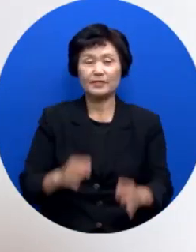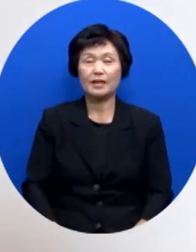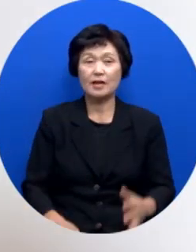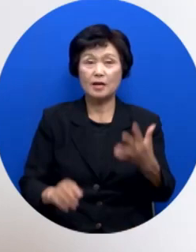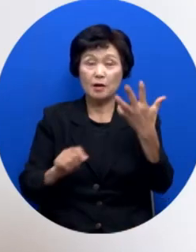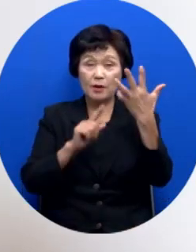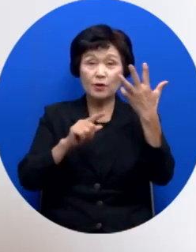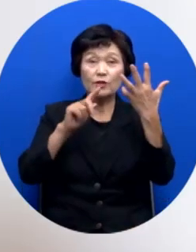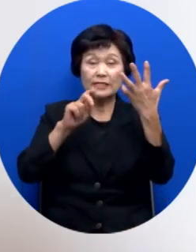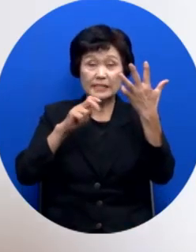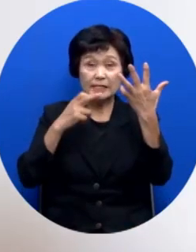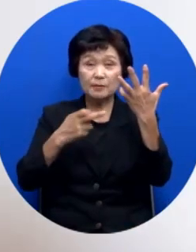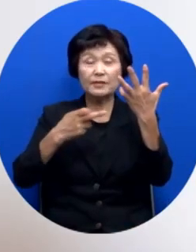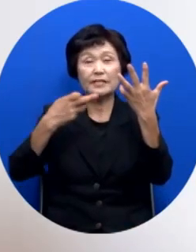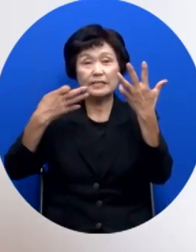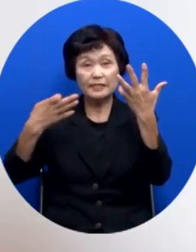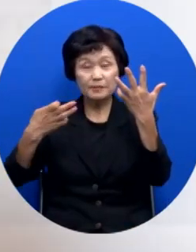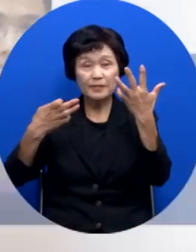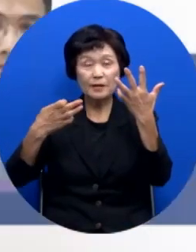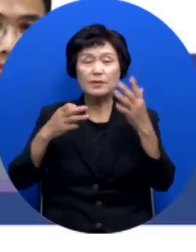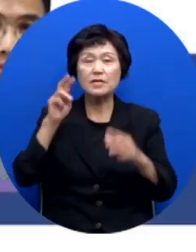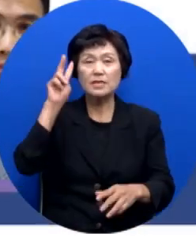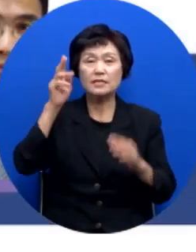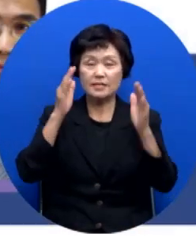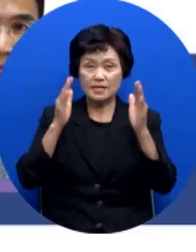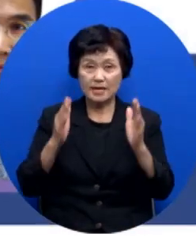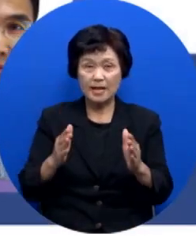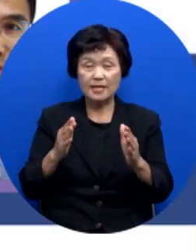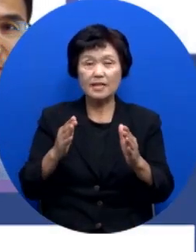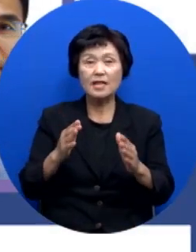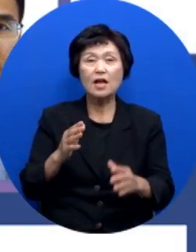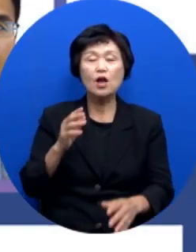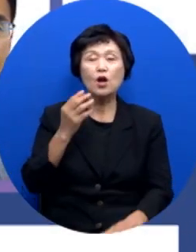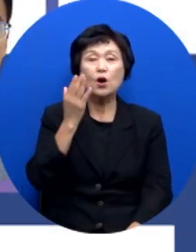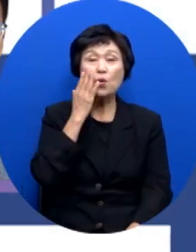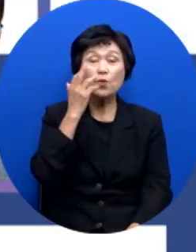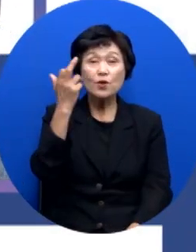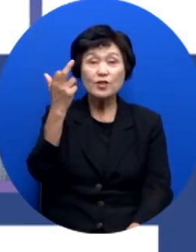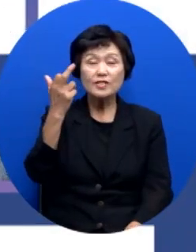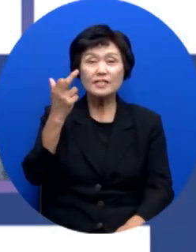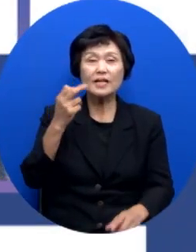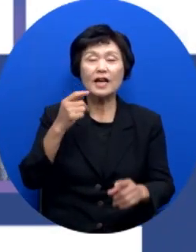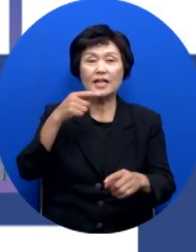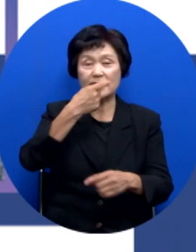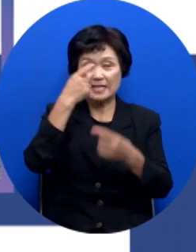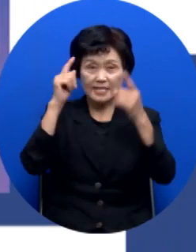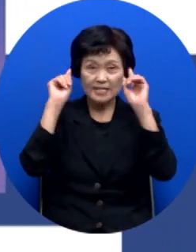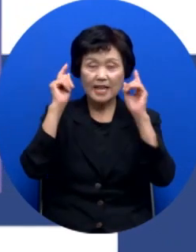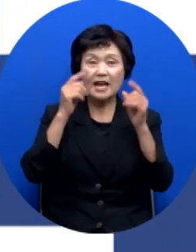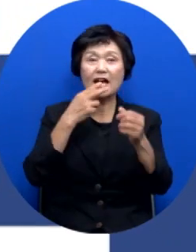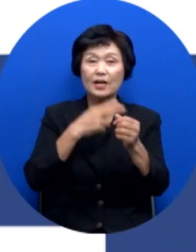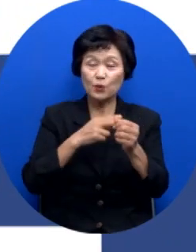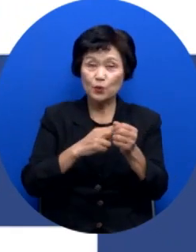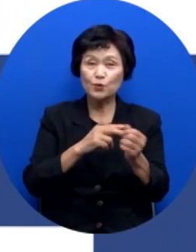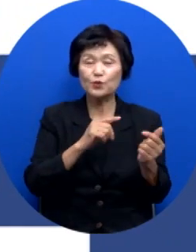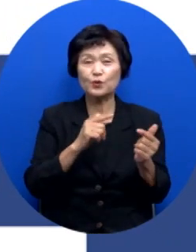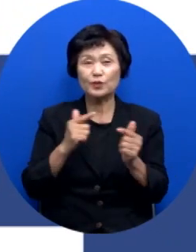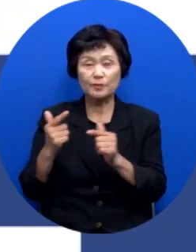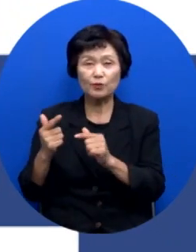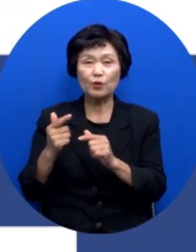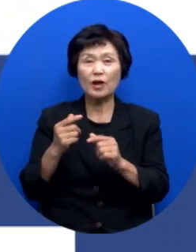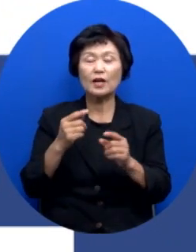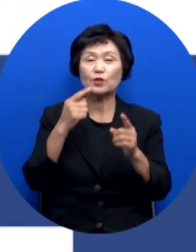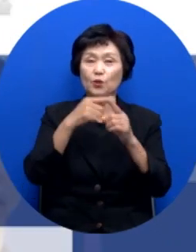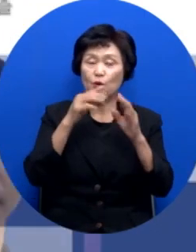13일, 이틀 동안 진행하는 캠프에는 울산대 이정훈 교수, 세븐에듀 차기령 대표,